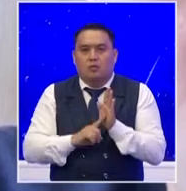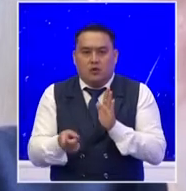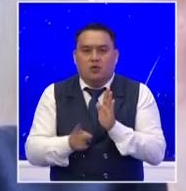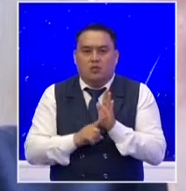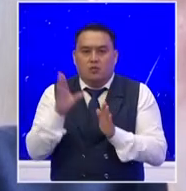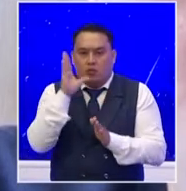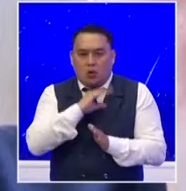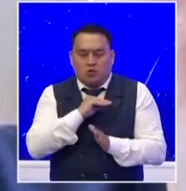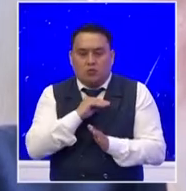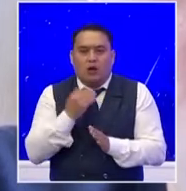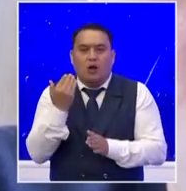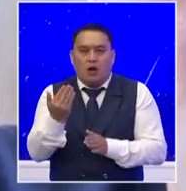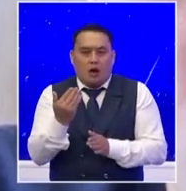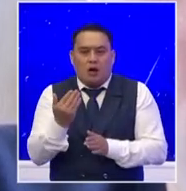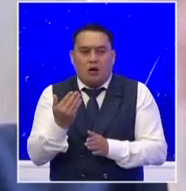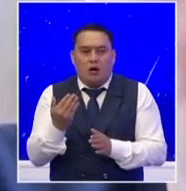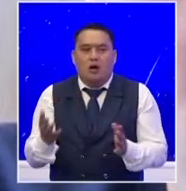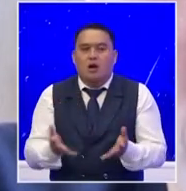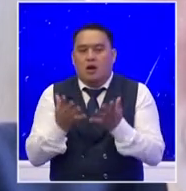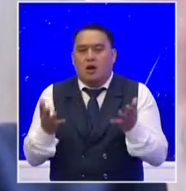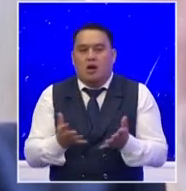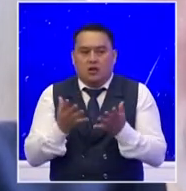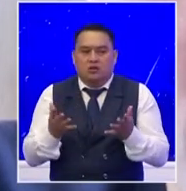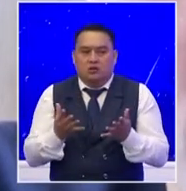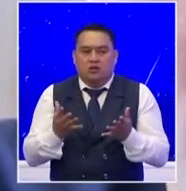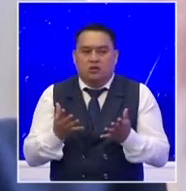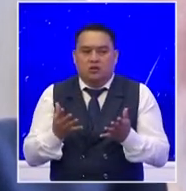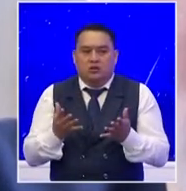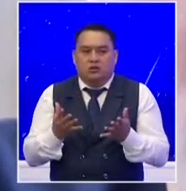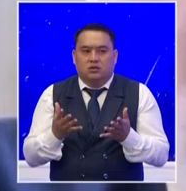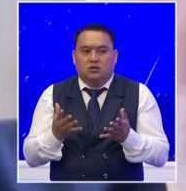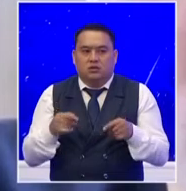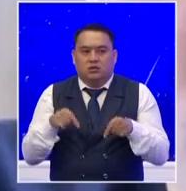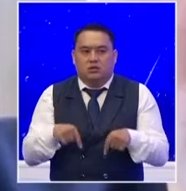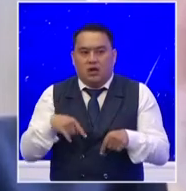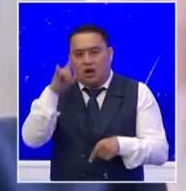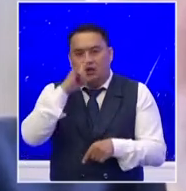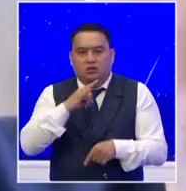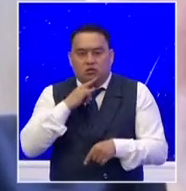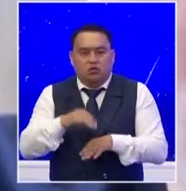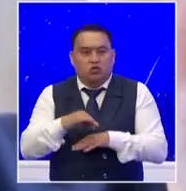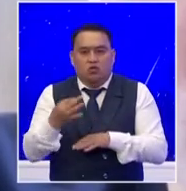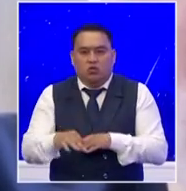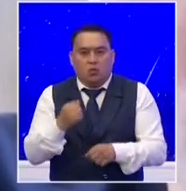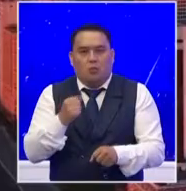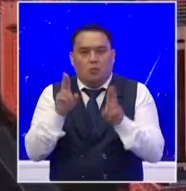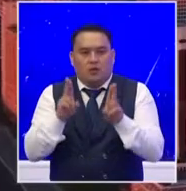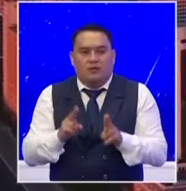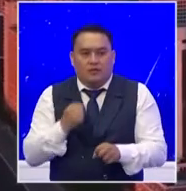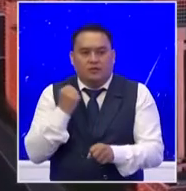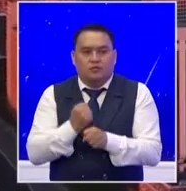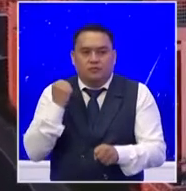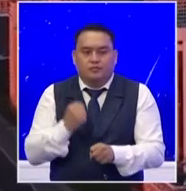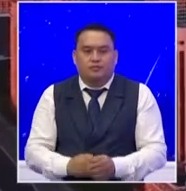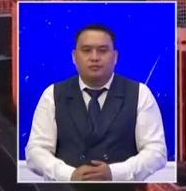ездим. То есть там намного, во много раз жестче, чем здесь. Да, в Казахстане намного жестче, чем здесь.